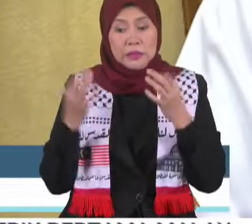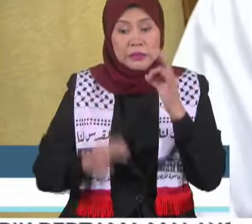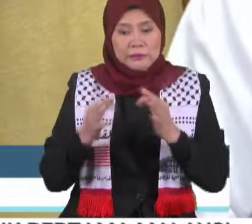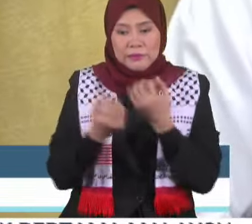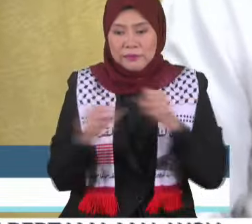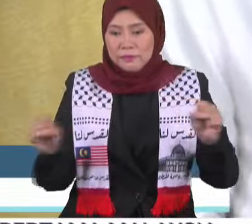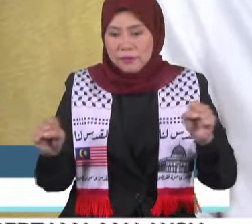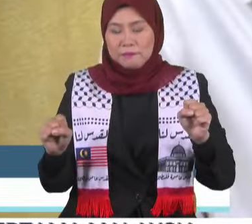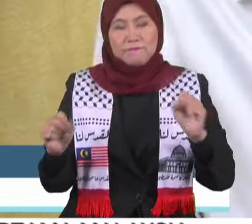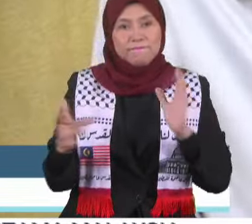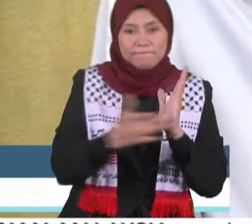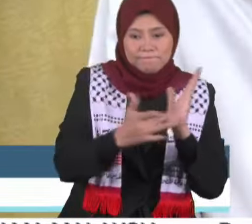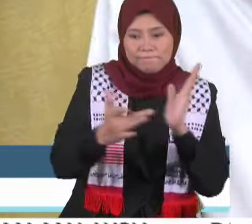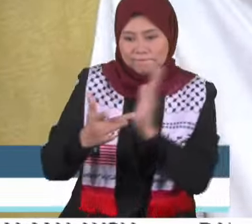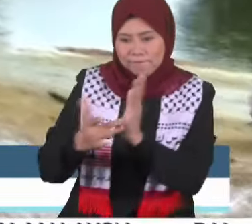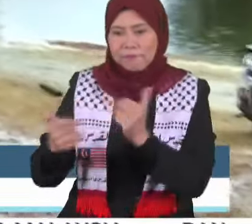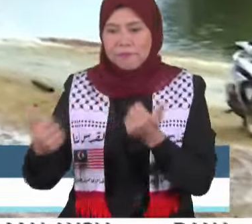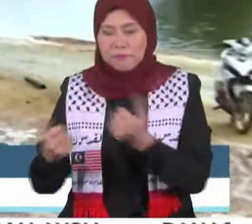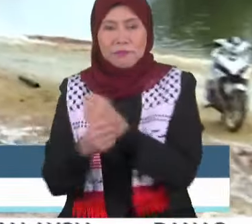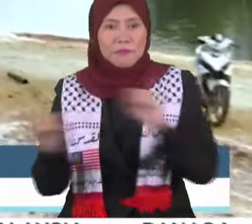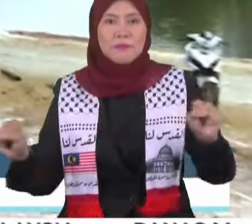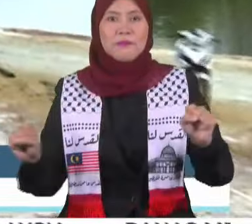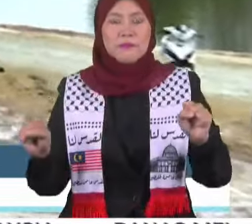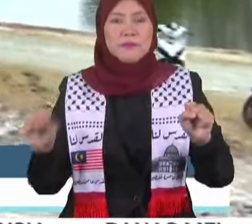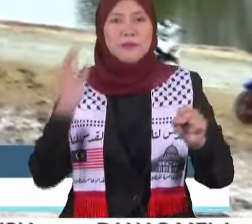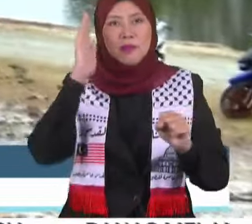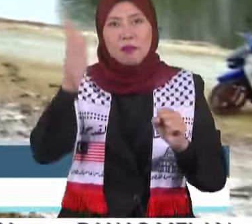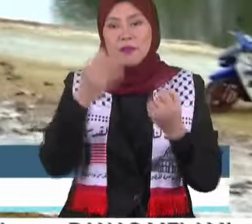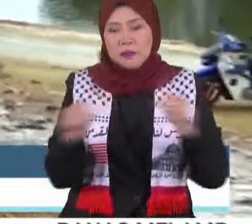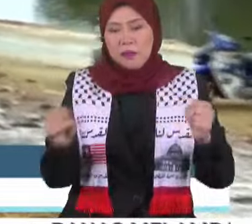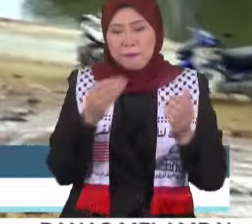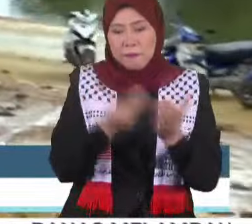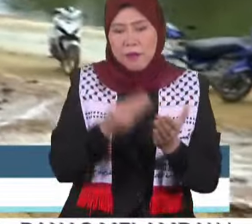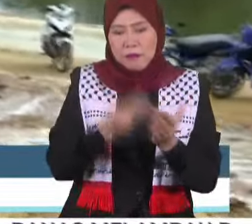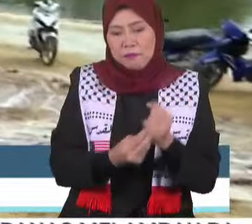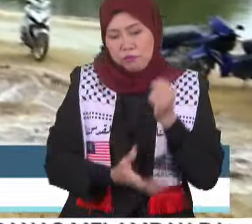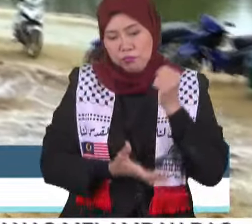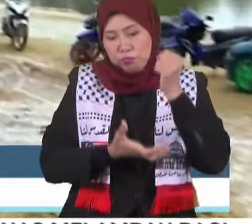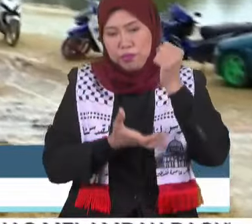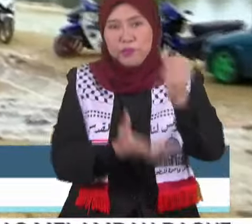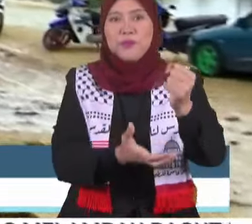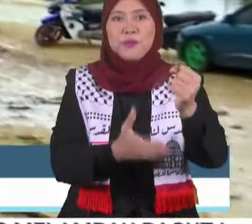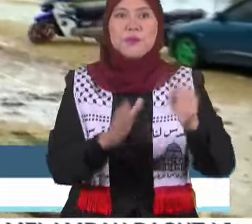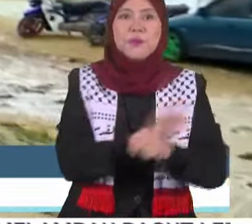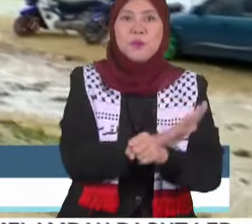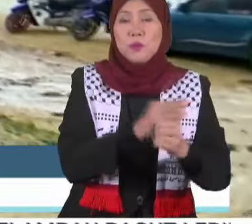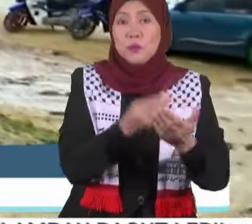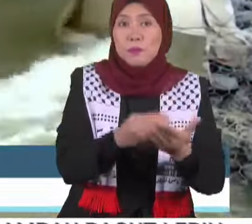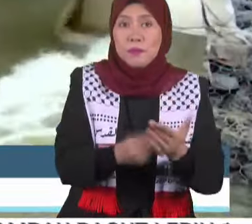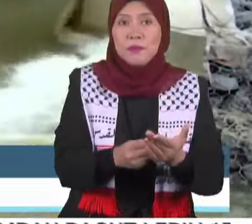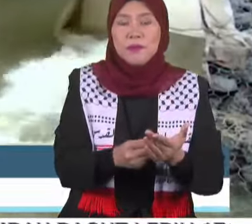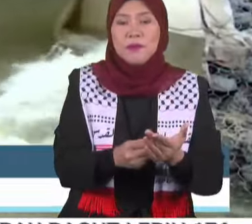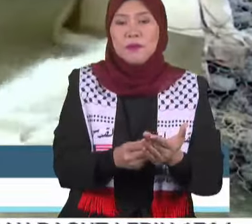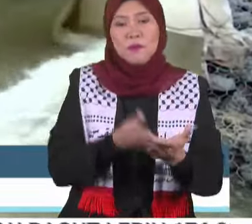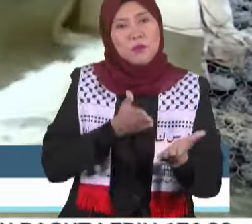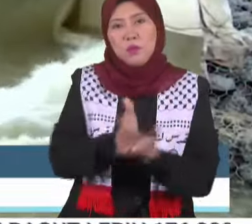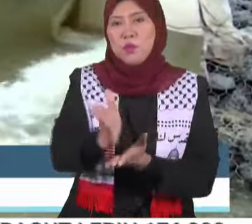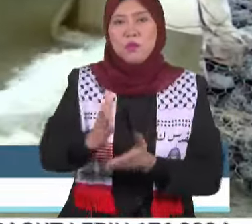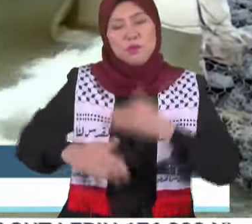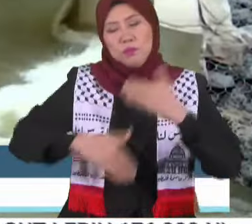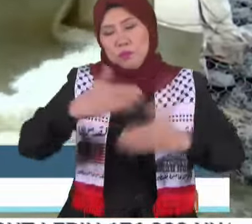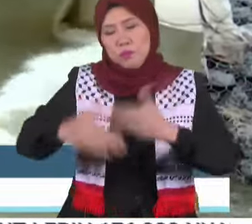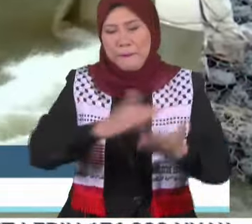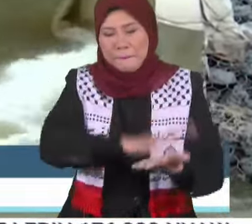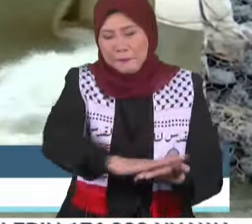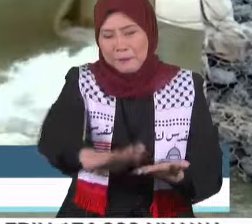diselesaikan peringkat teknikal, kita akan sediakan peruntukan kewangan yang mencukupi untuk terus menggali dan